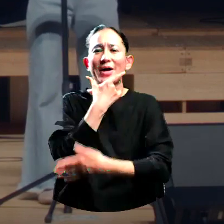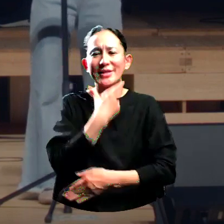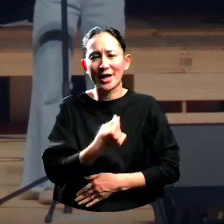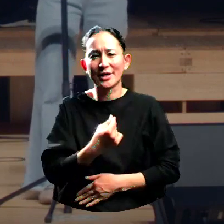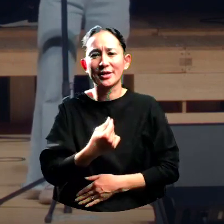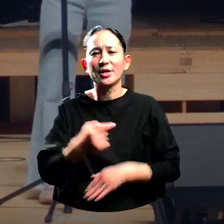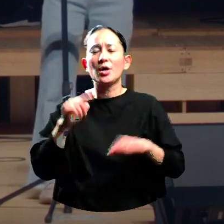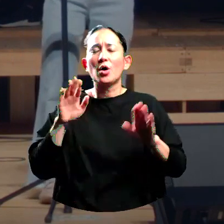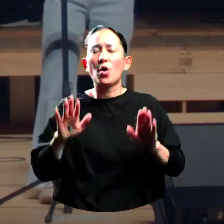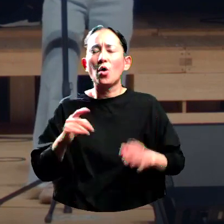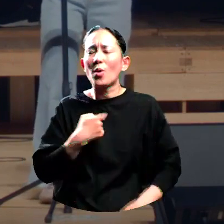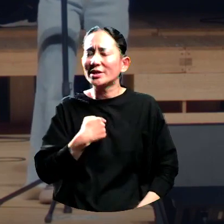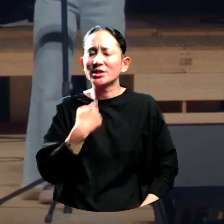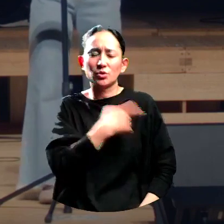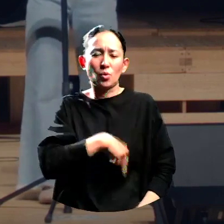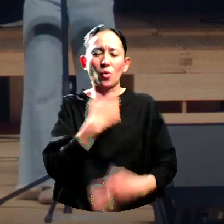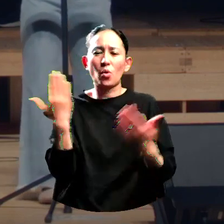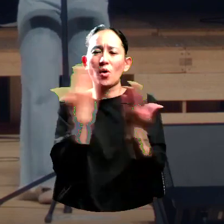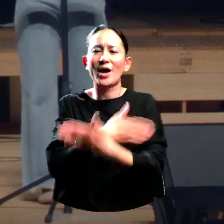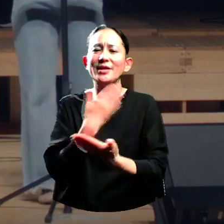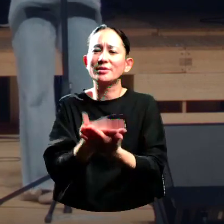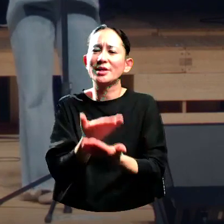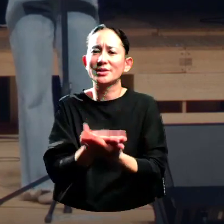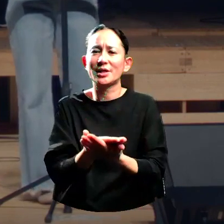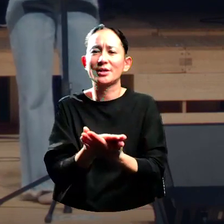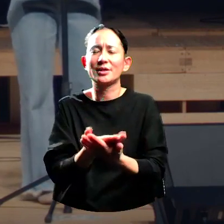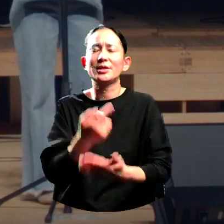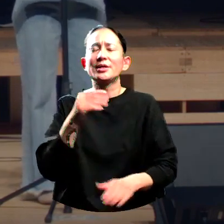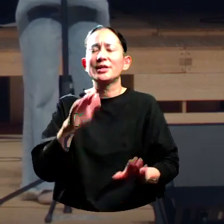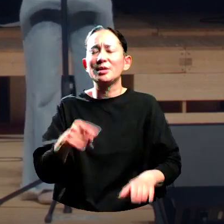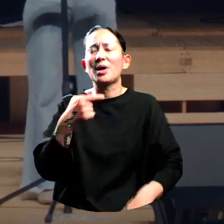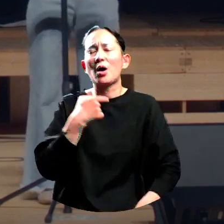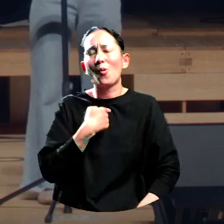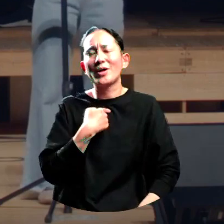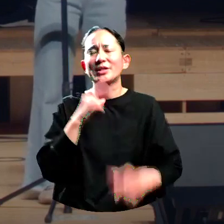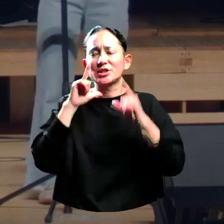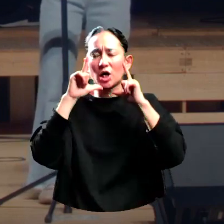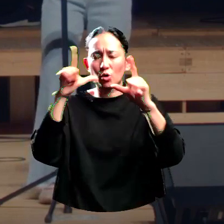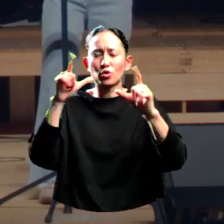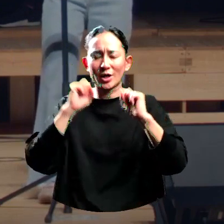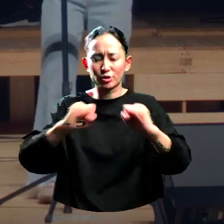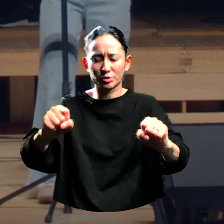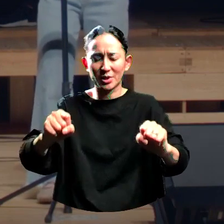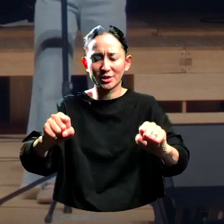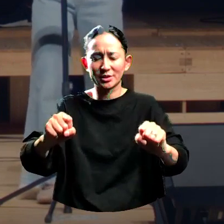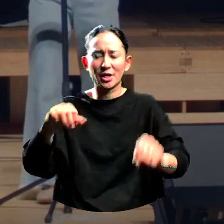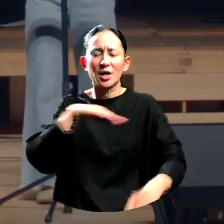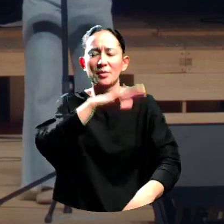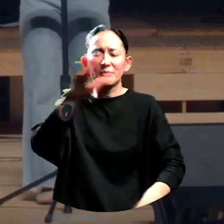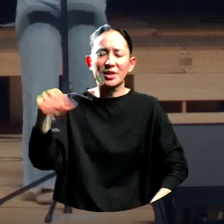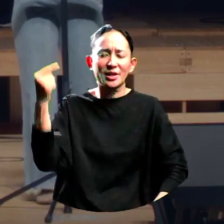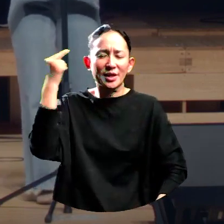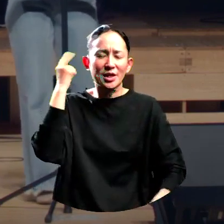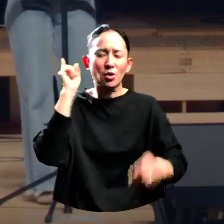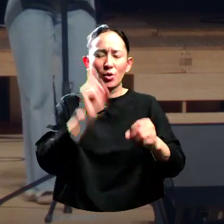たい。 私の心を変えてください、 私の心を変えてください。 今私は告白します。 私は告白